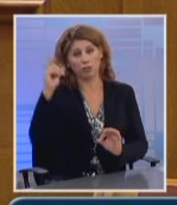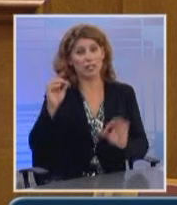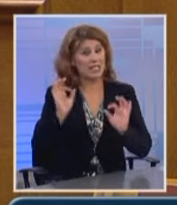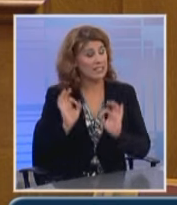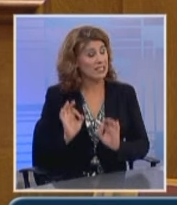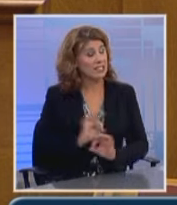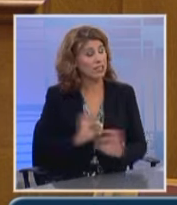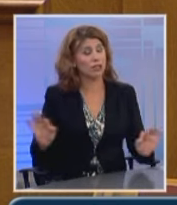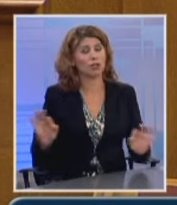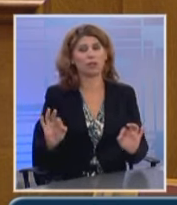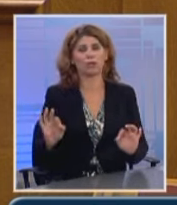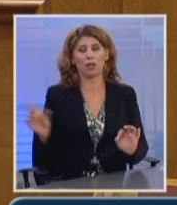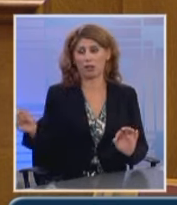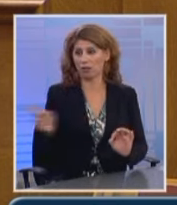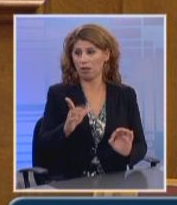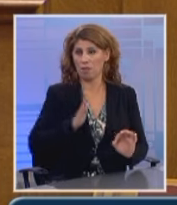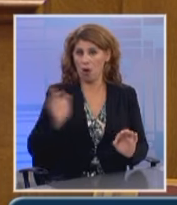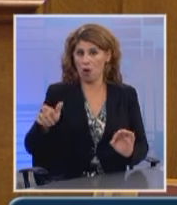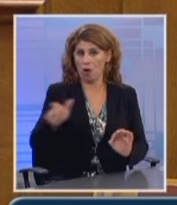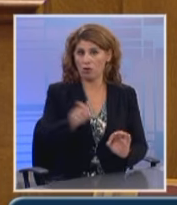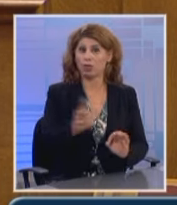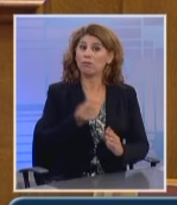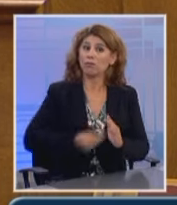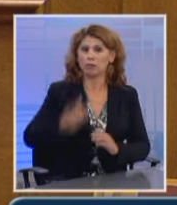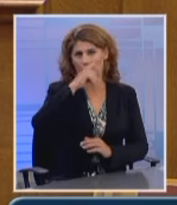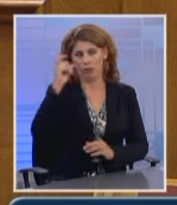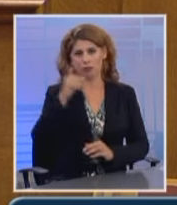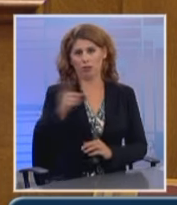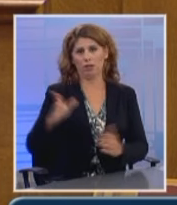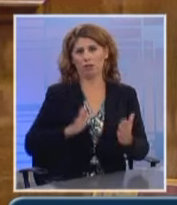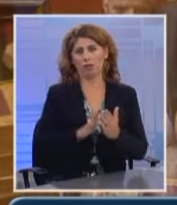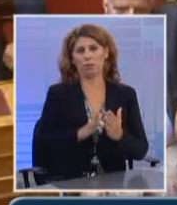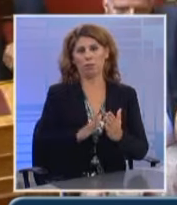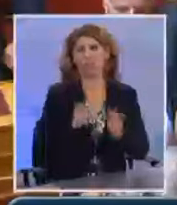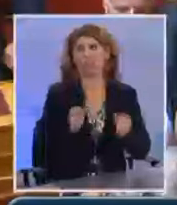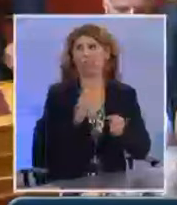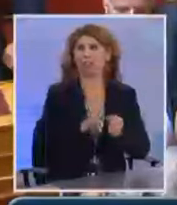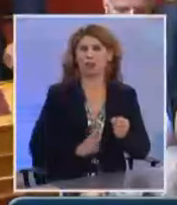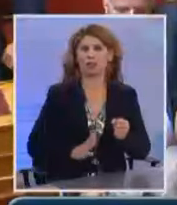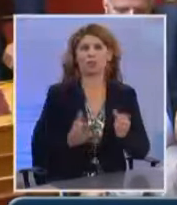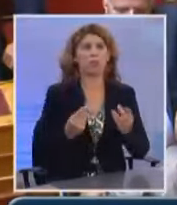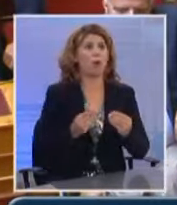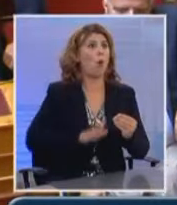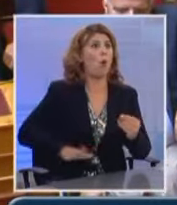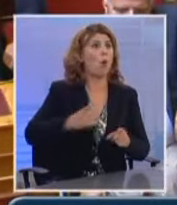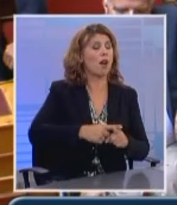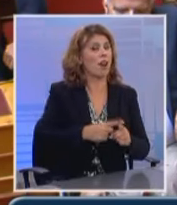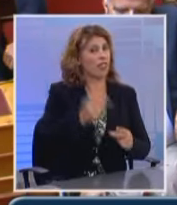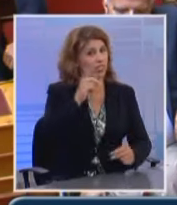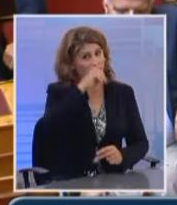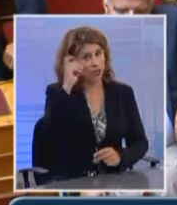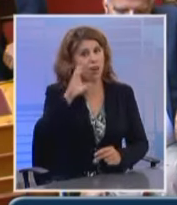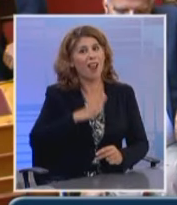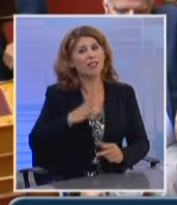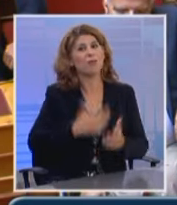αυτές που η κρίση έχει γεννήσει για όλους τους συμπολίτες μας. Η πολιτεία βοήθησε, βοηθάει και θα πρέπει να βοηθάει